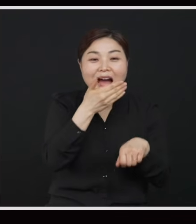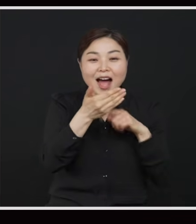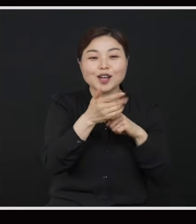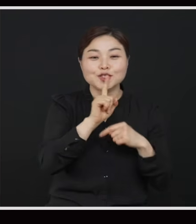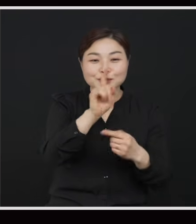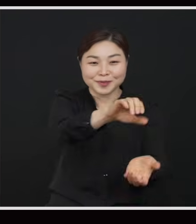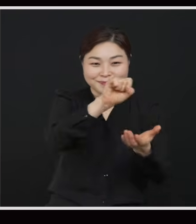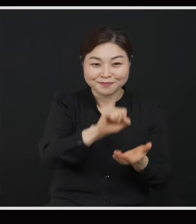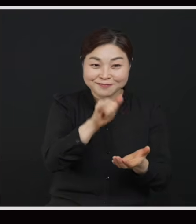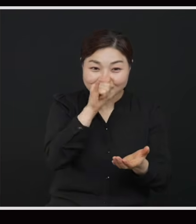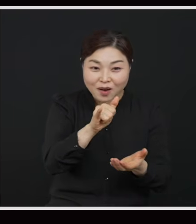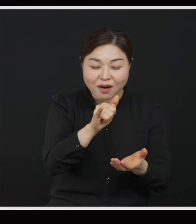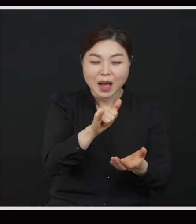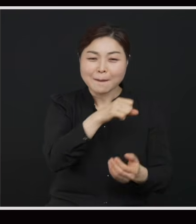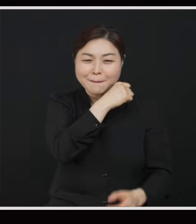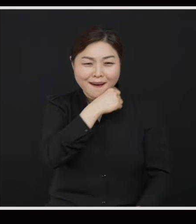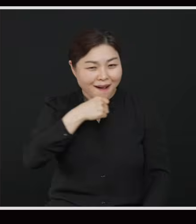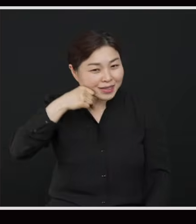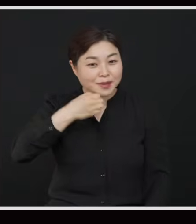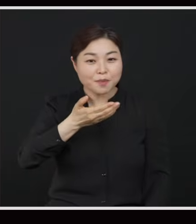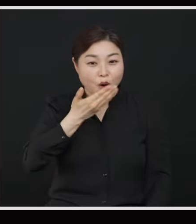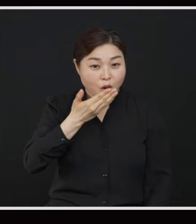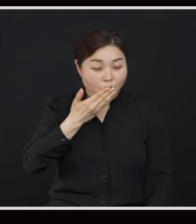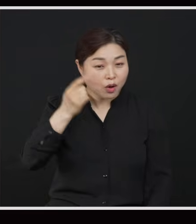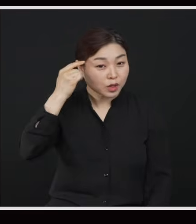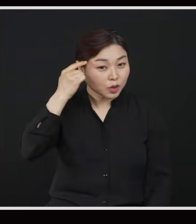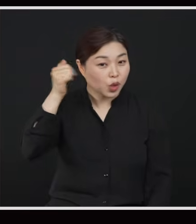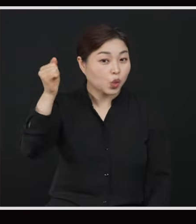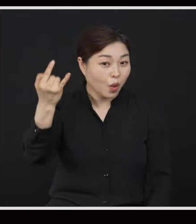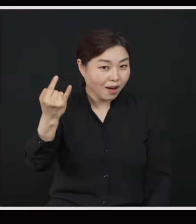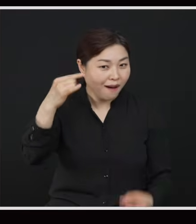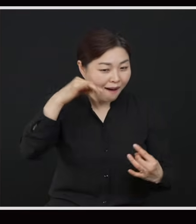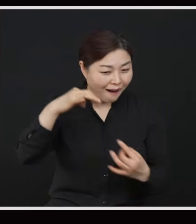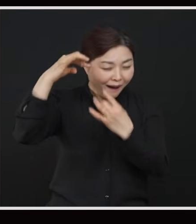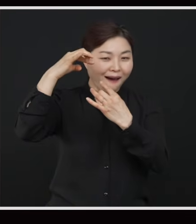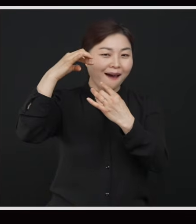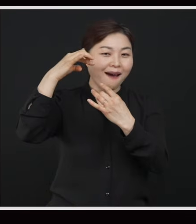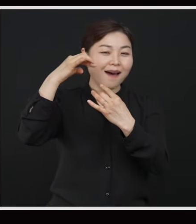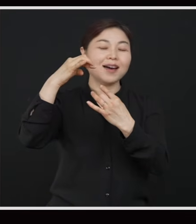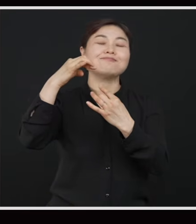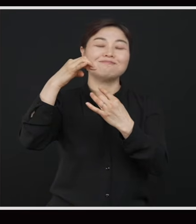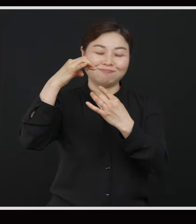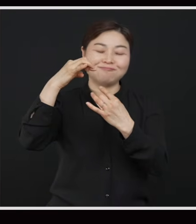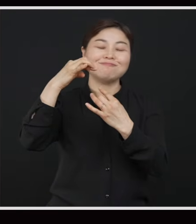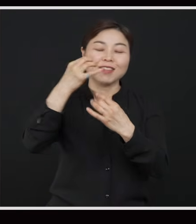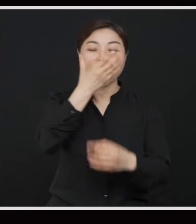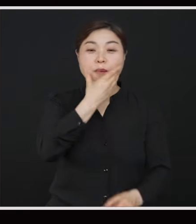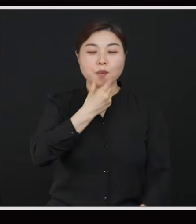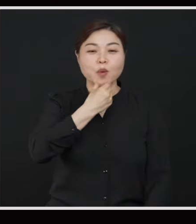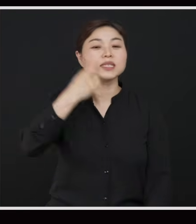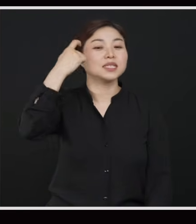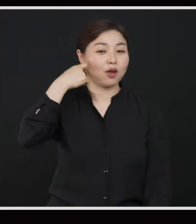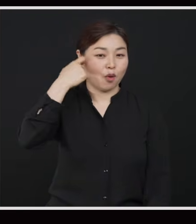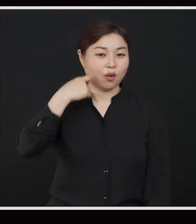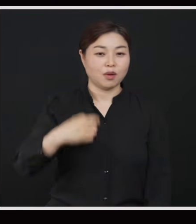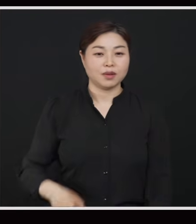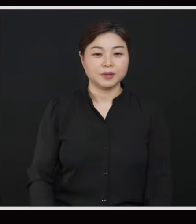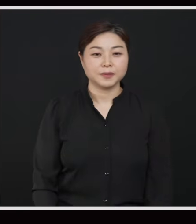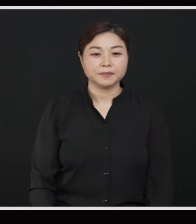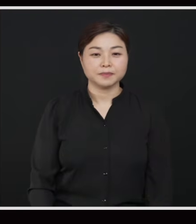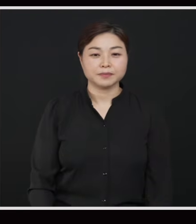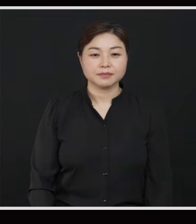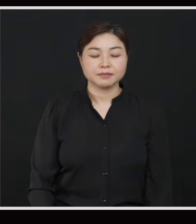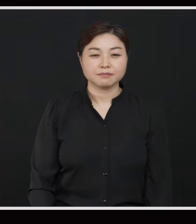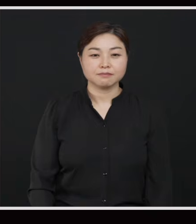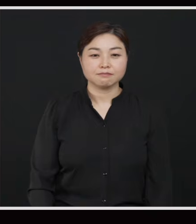이유가 흥을 더 돋기 위해서 그런 거예요. 왜냐하면 맛있는 걸 먹으면은 그 뇌가 그걸 소소한